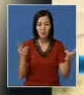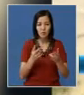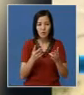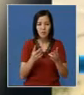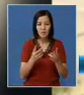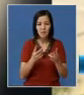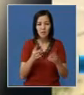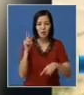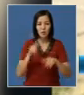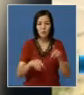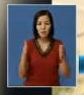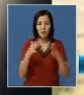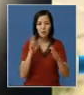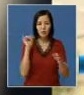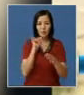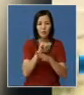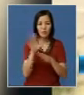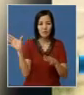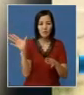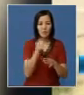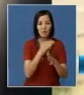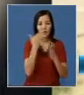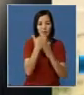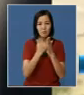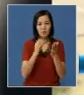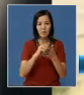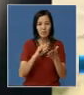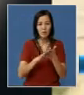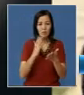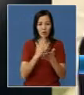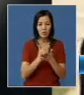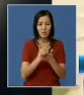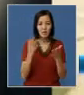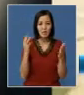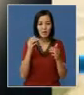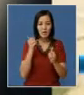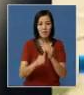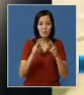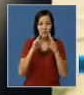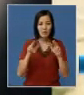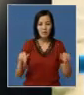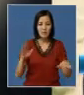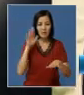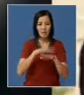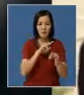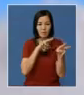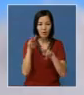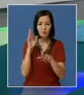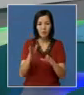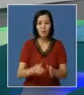барғандар немесе туыстарының үйіне кеткендерді түгелдей тізімге тіркеуі қажет. Әрбір лагер әкімдердің бақылауында болады.